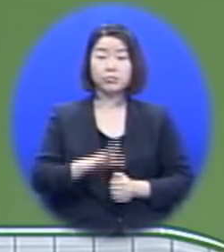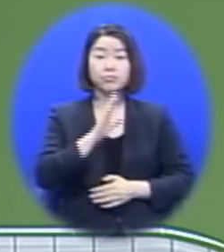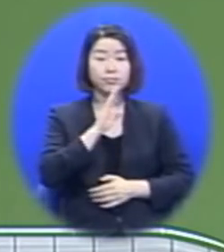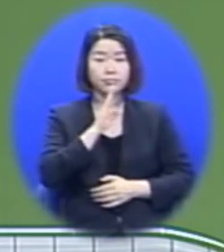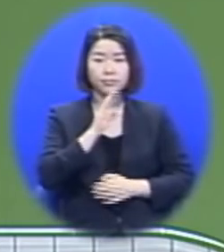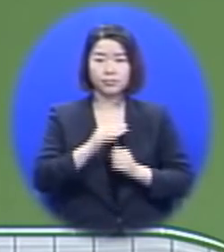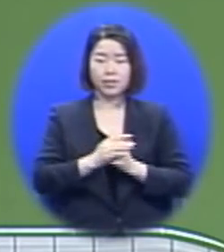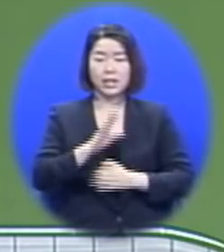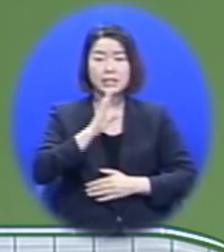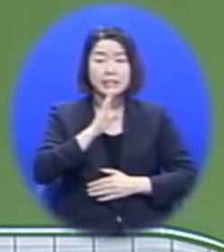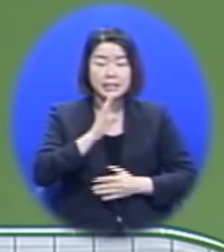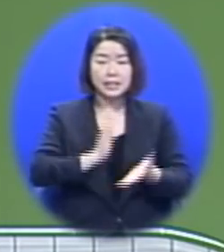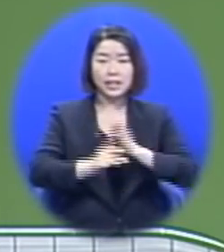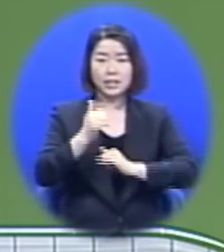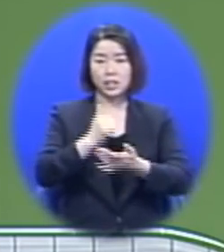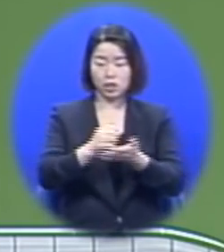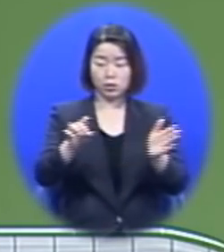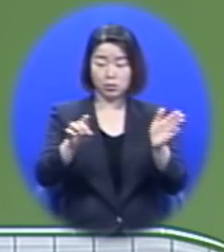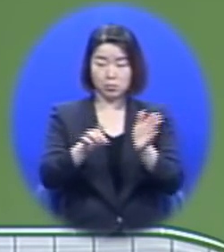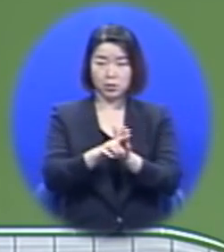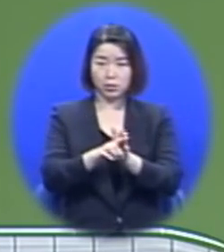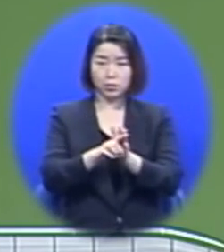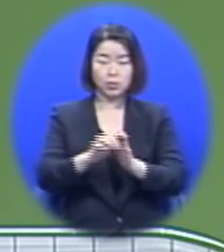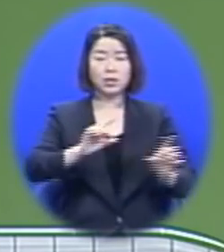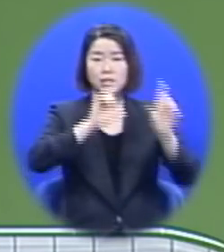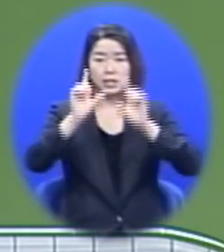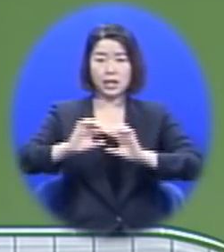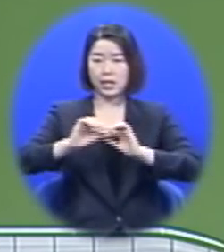실제로 진짜 예수님을 믿고 살았던 게 아니었기 때문에